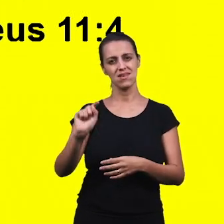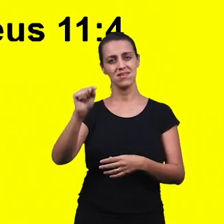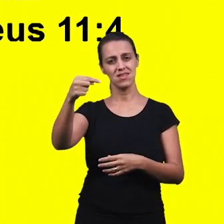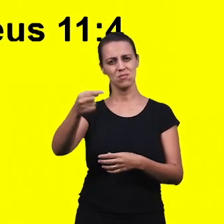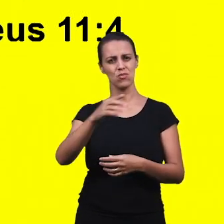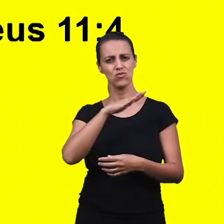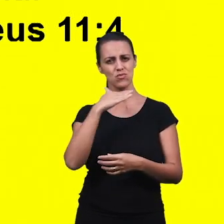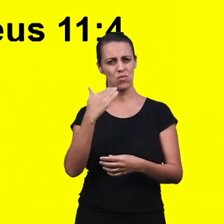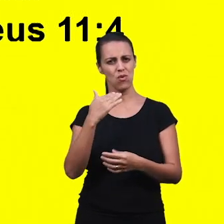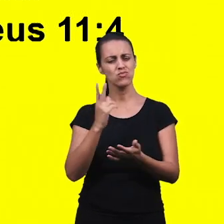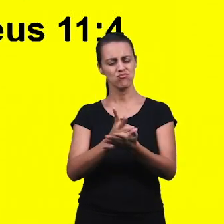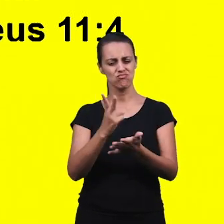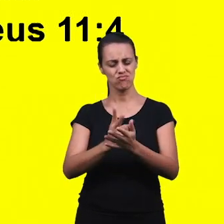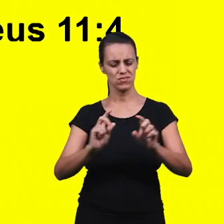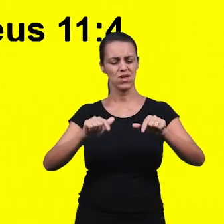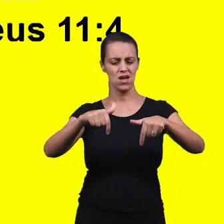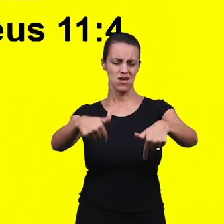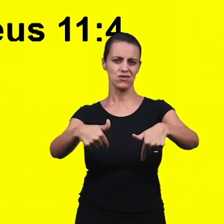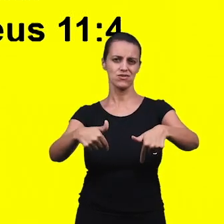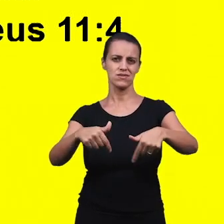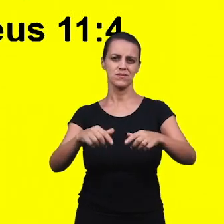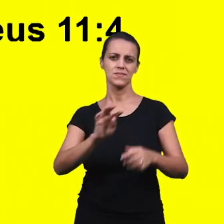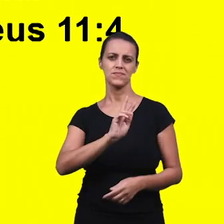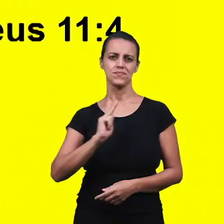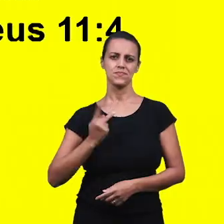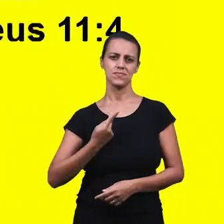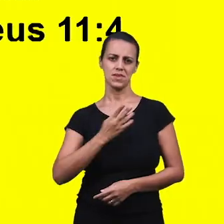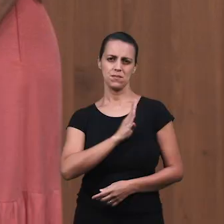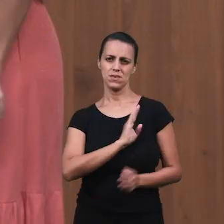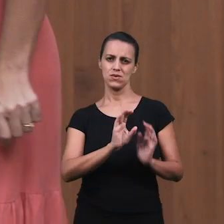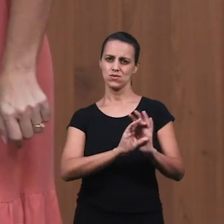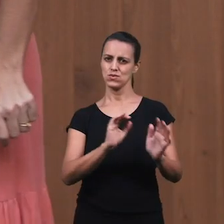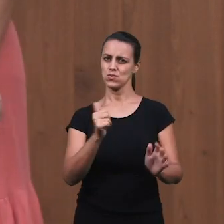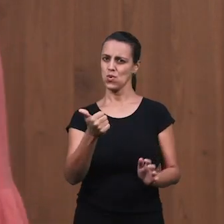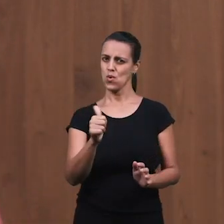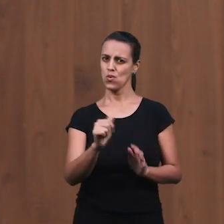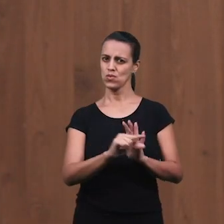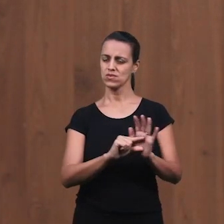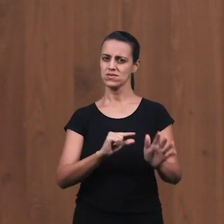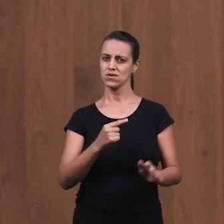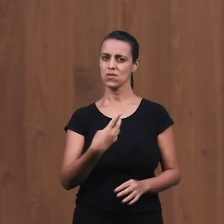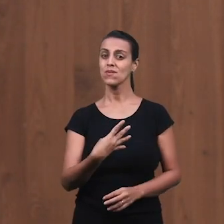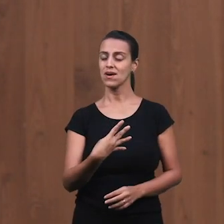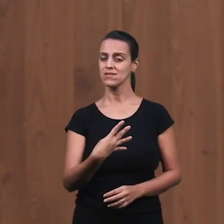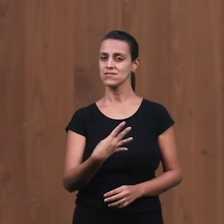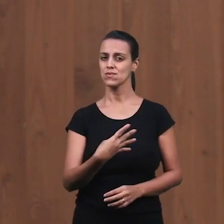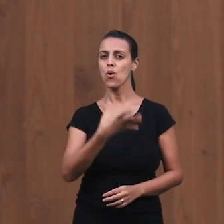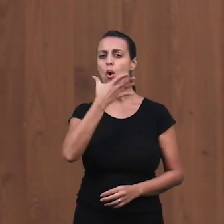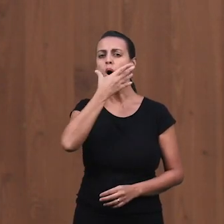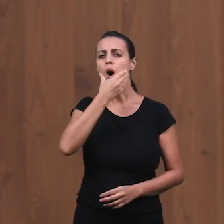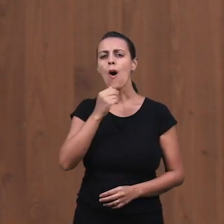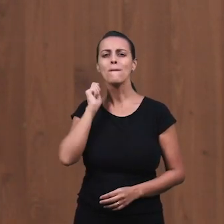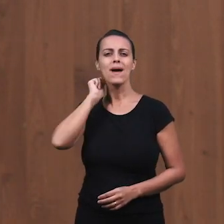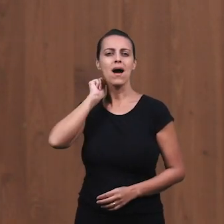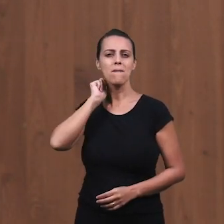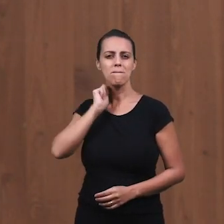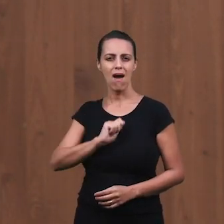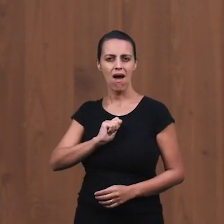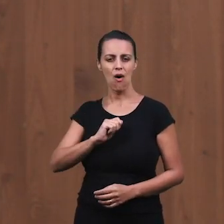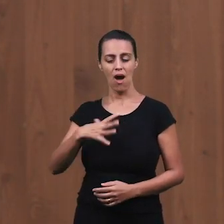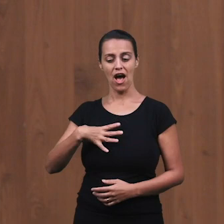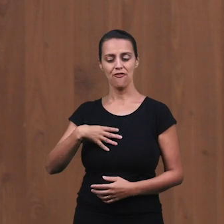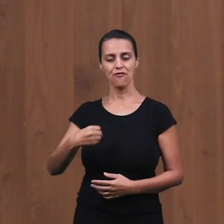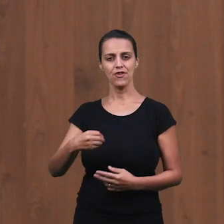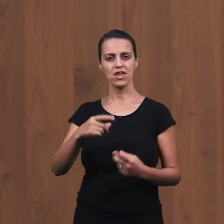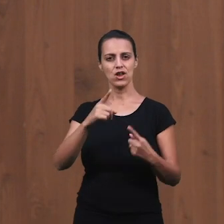par elle, après sa mort, parle encore. Hébreux, chapitre 11, verset 4. Abel, il était un